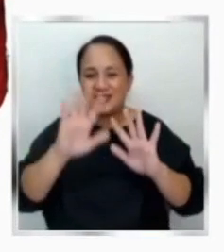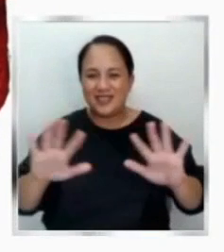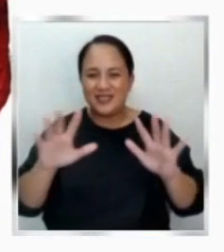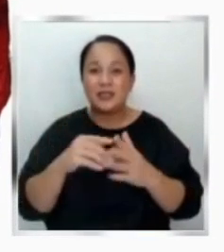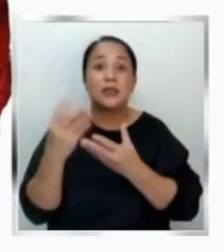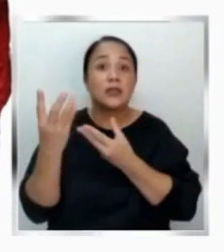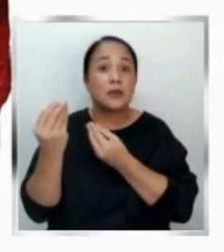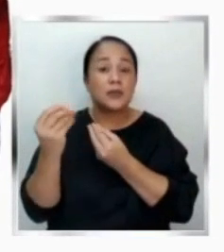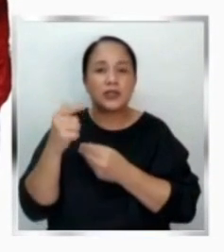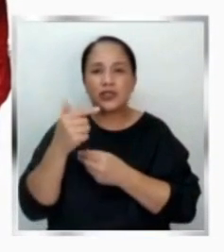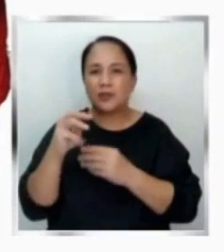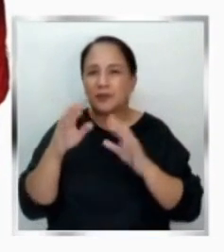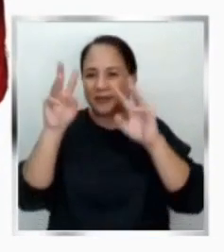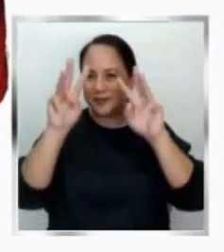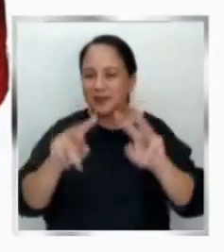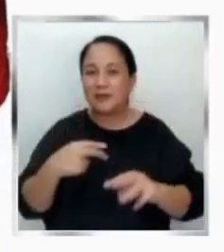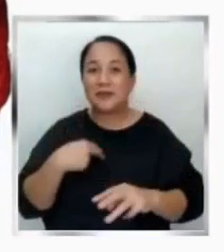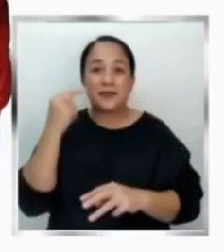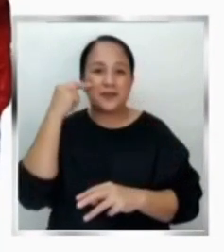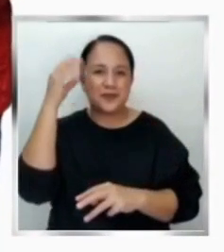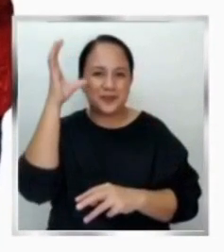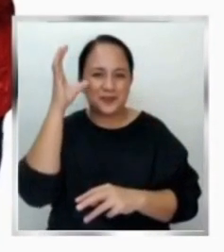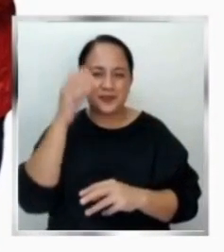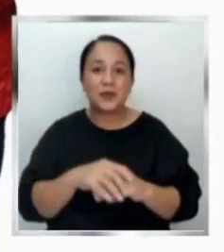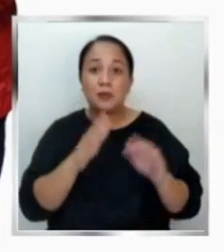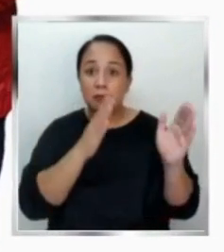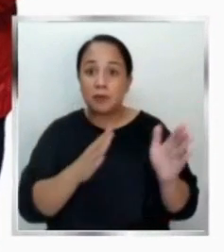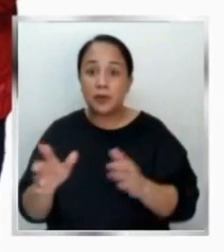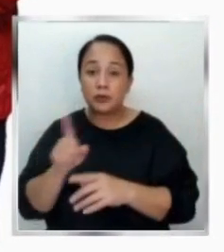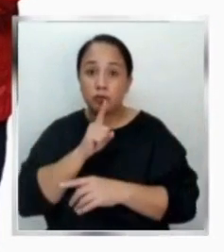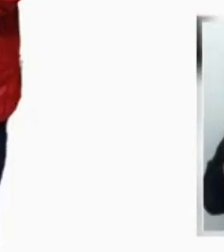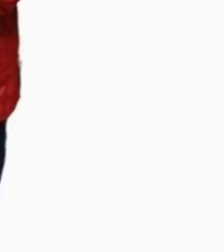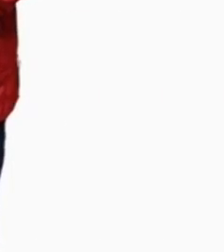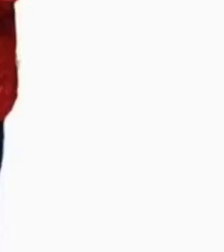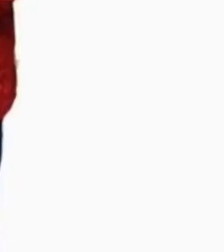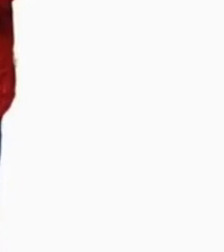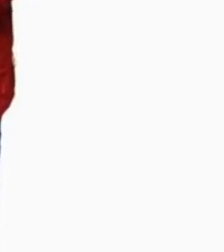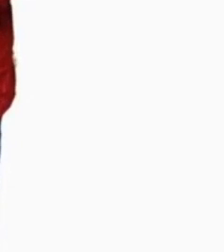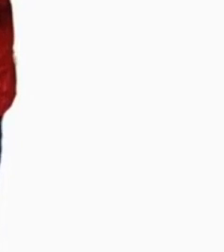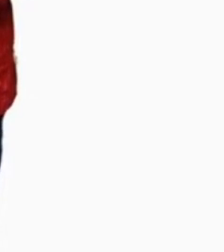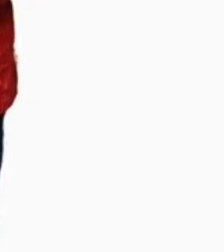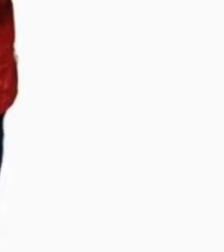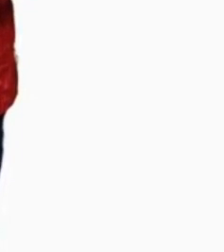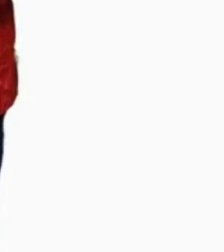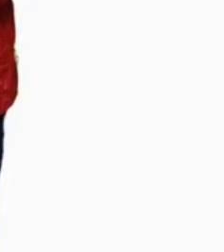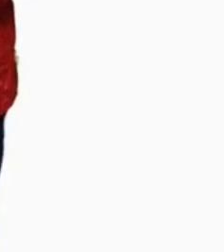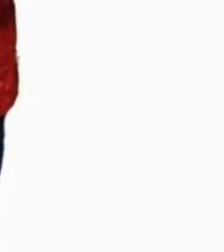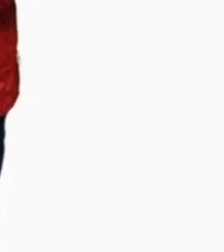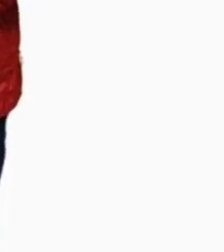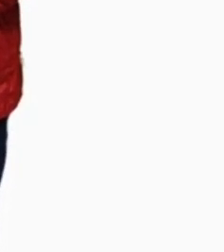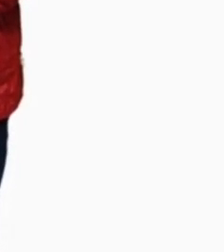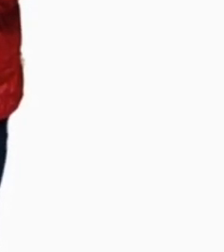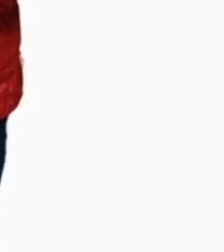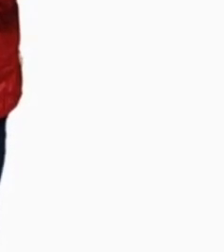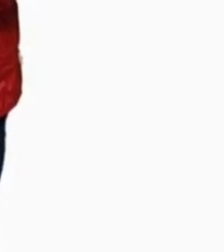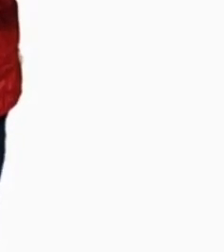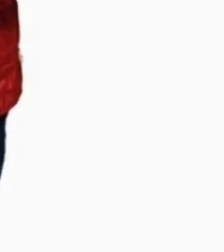GMA Weather. Ako po si Nathaniel Cruz, magplano para sigurado. Ito ang GMA Weather, serbisyong totoo ng GMA News.